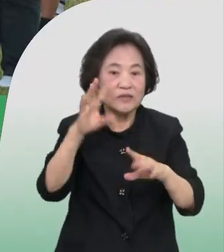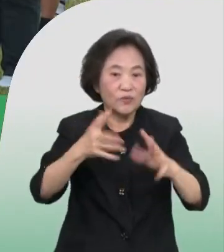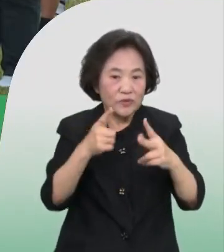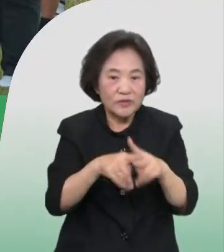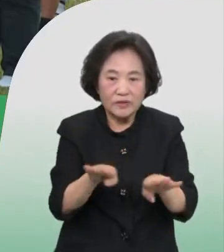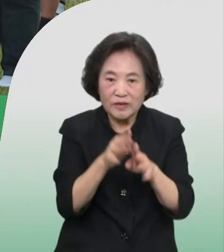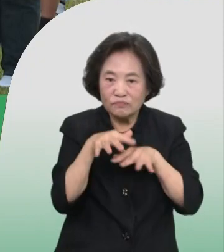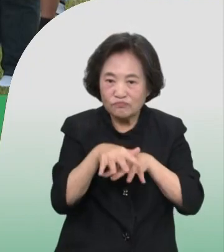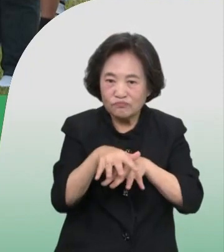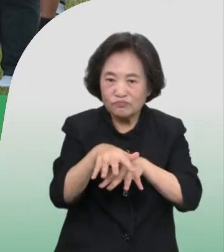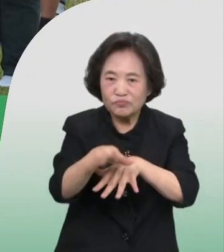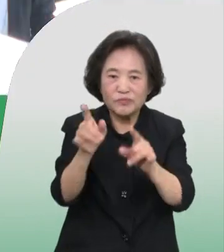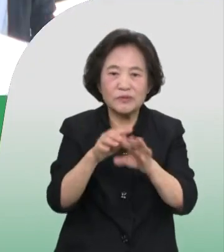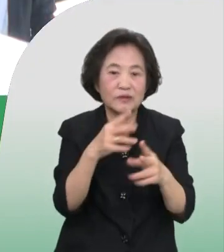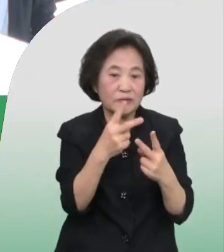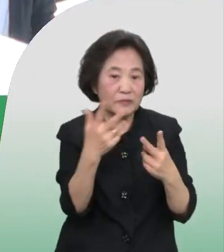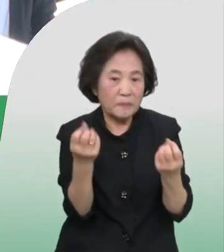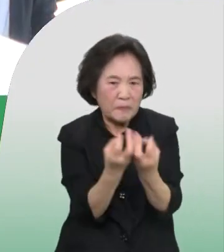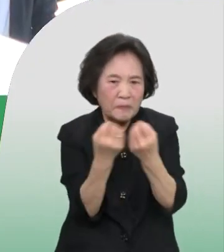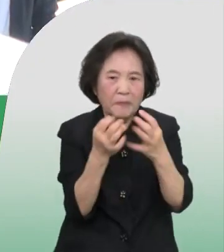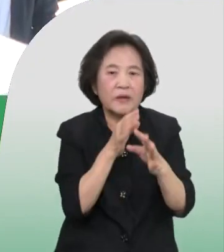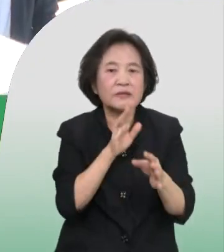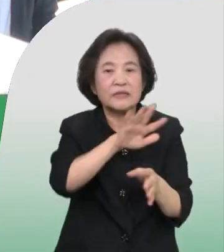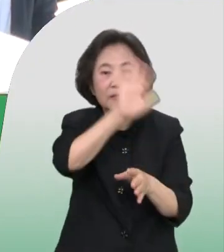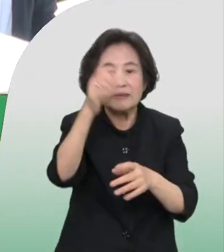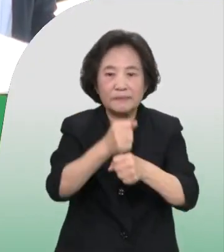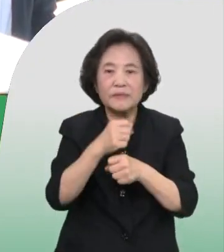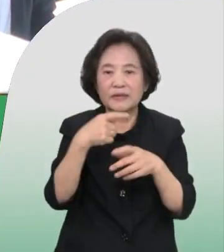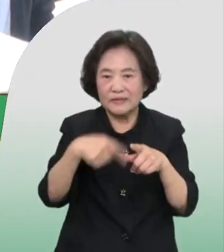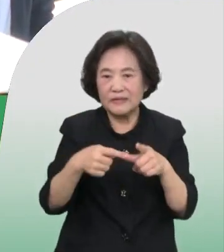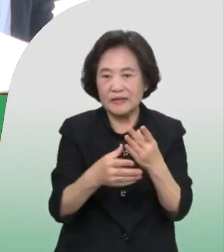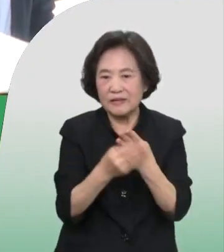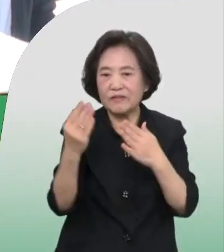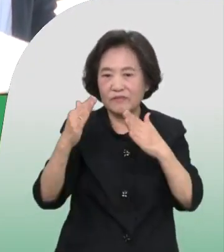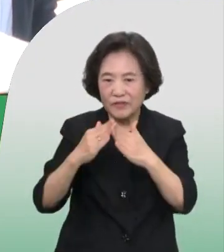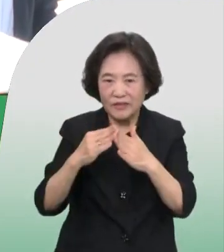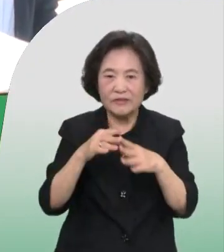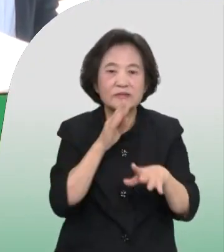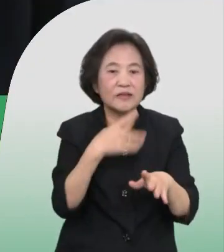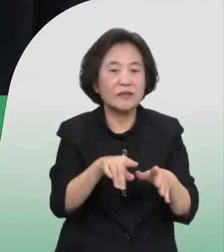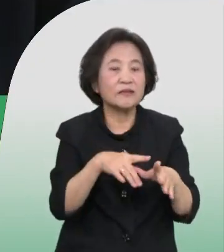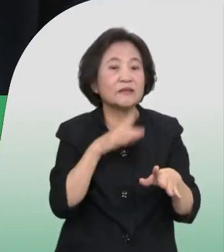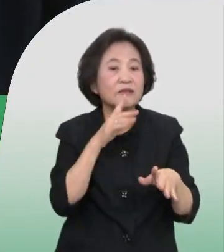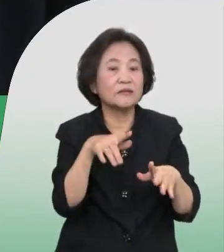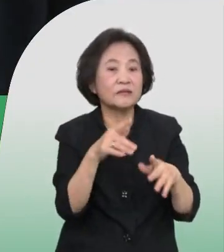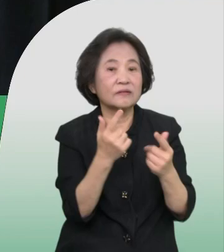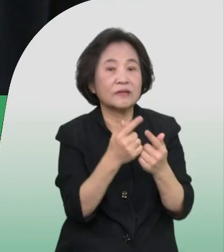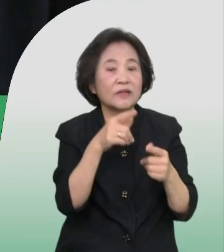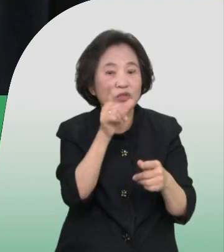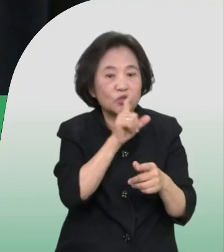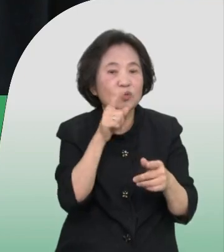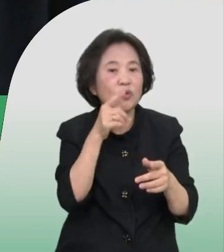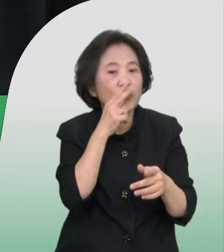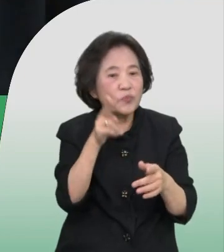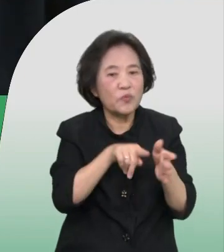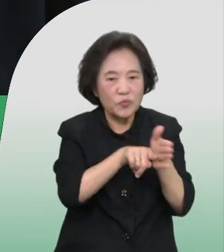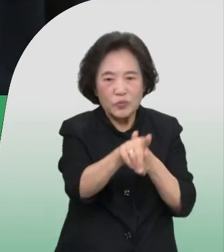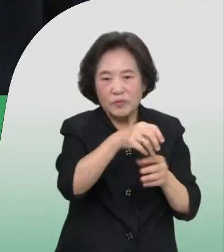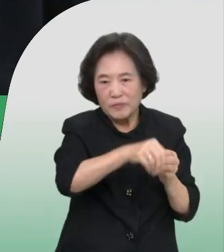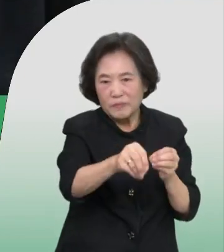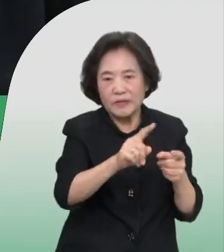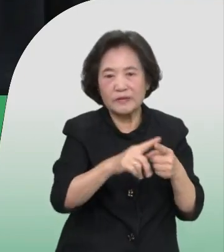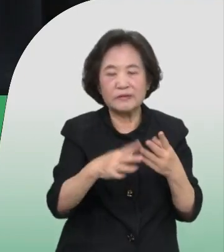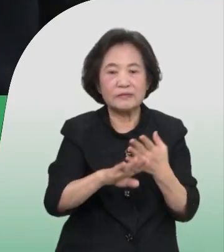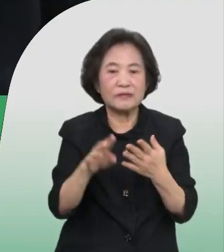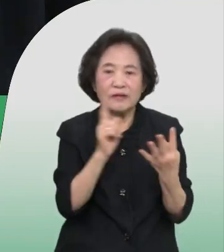发，经过二二八事件爆发的素材天马插缝，专门扣台北分局、台湾公布天台，请问起